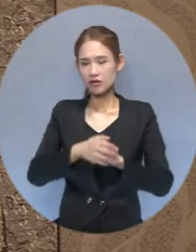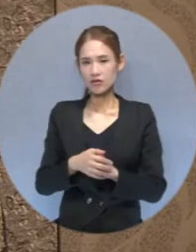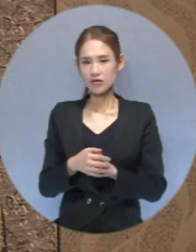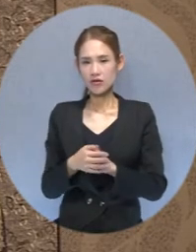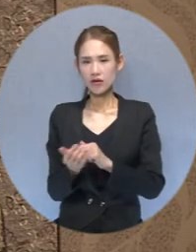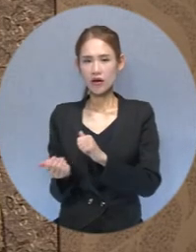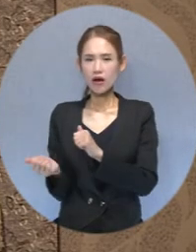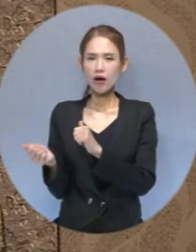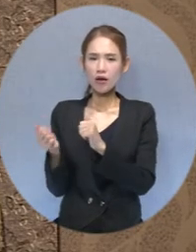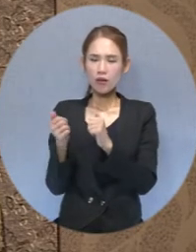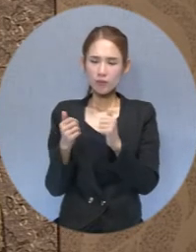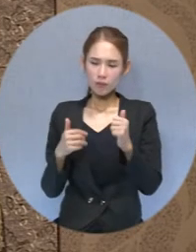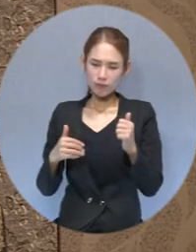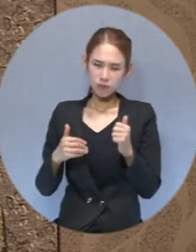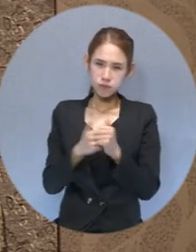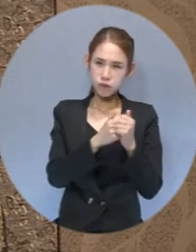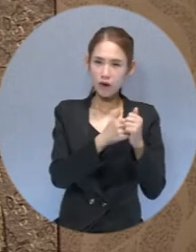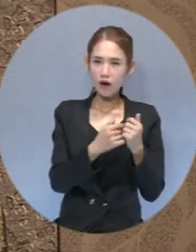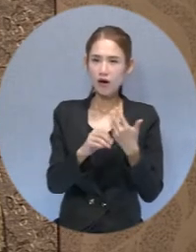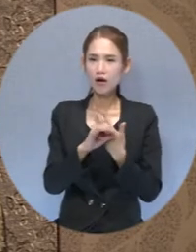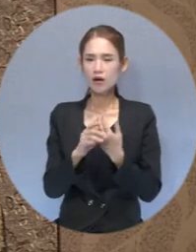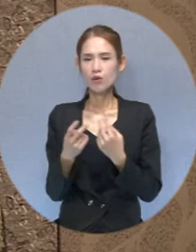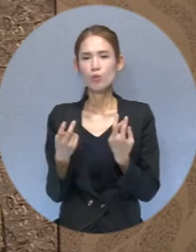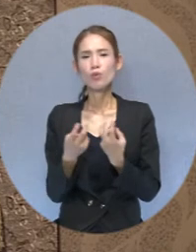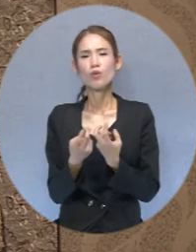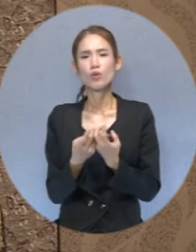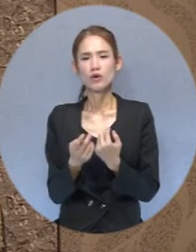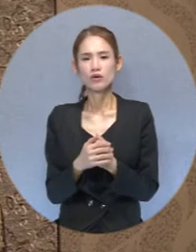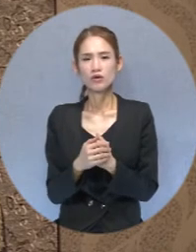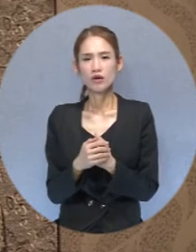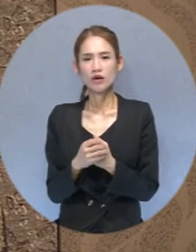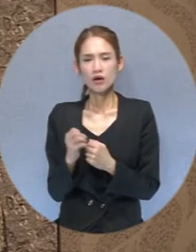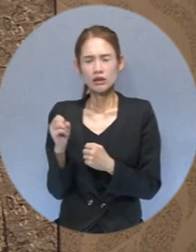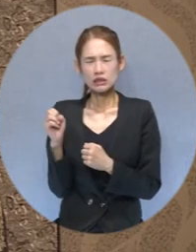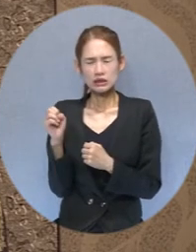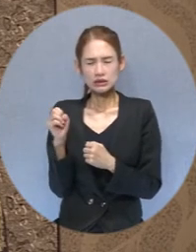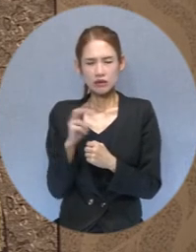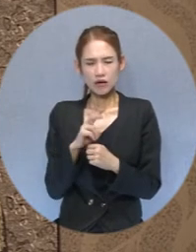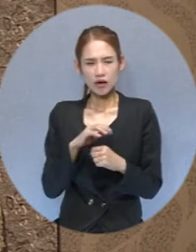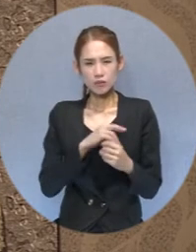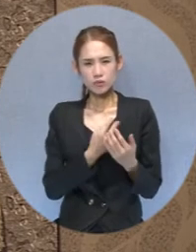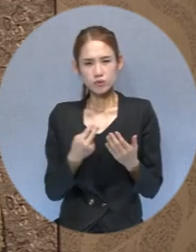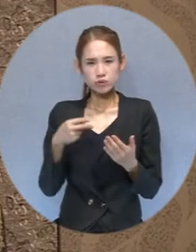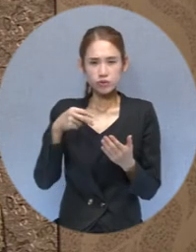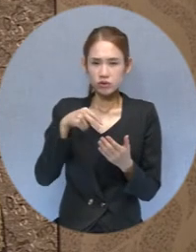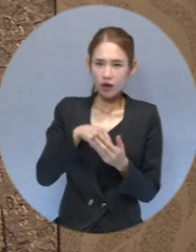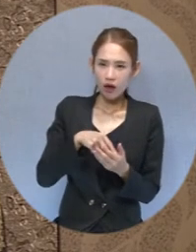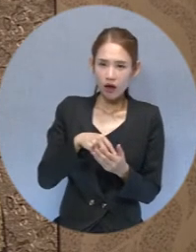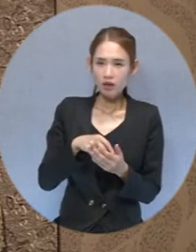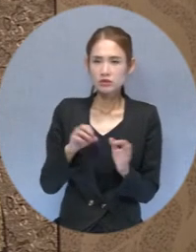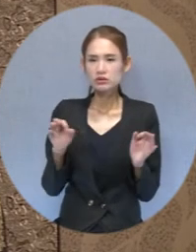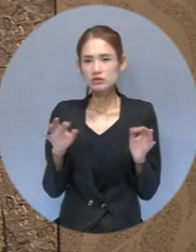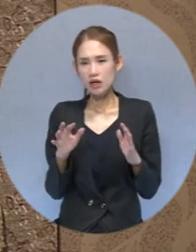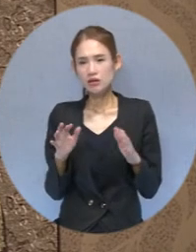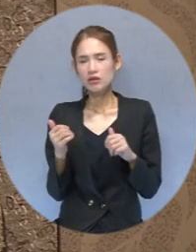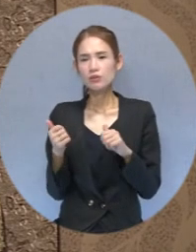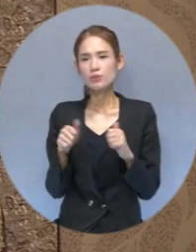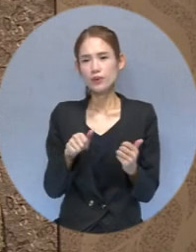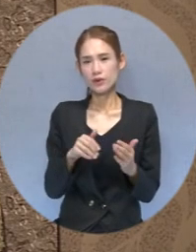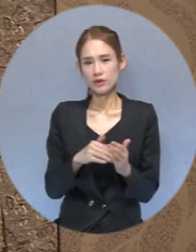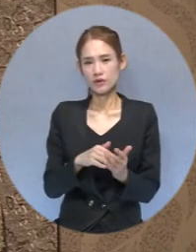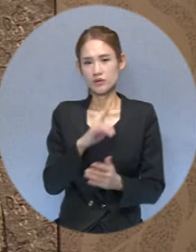치였으면 얼마나 아팠겠어요. 근데 순간 일어났다가 이제 숨을 거뒀다고